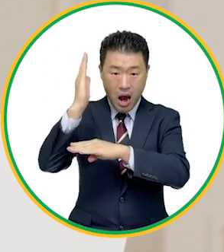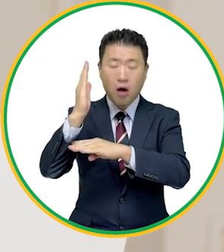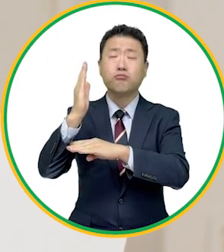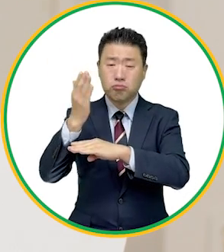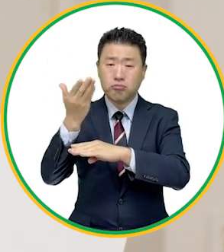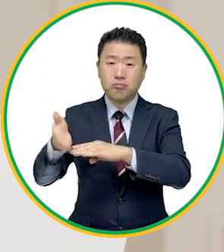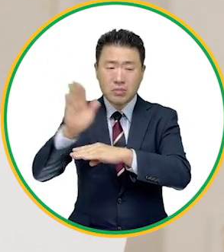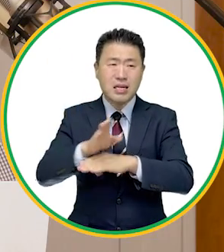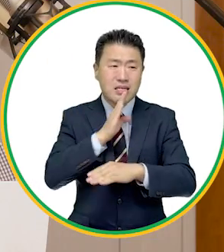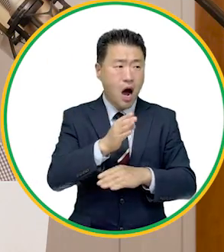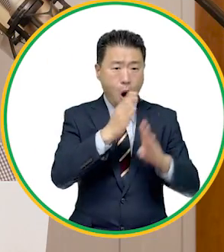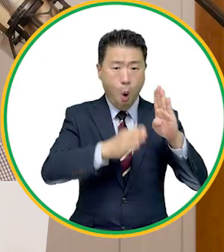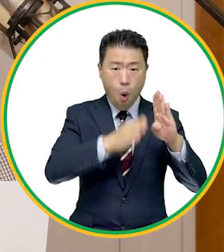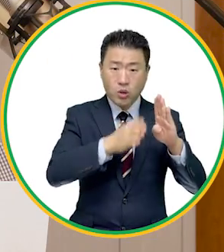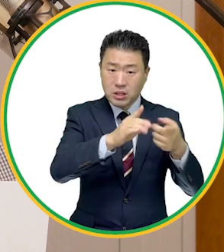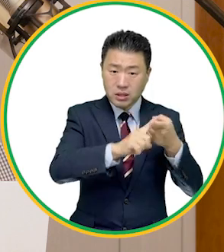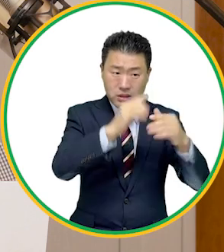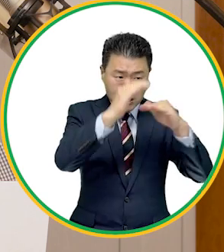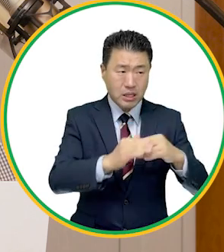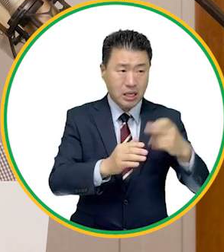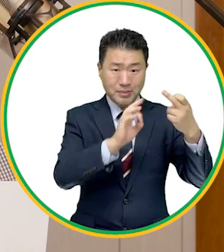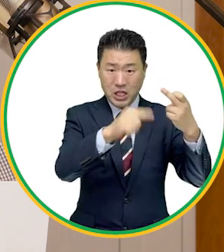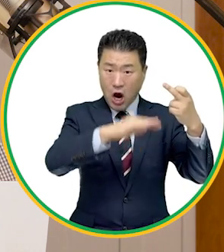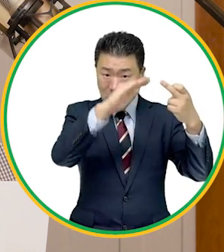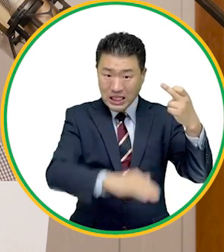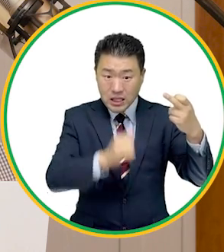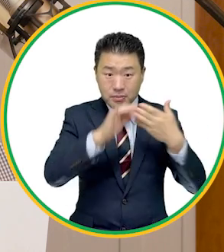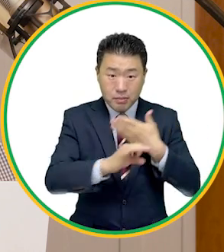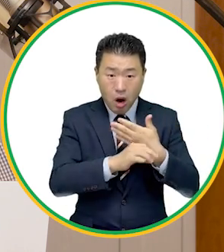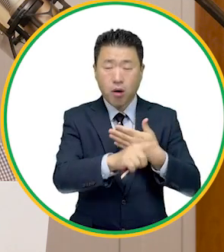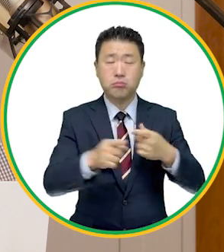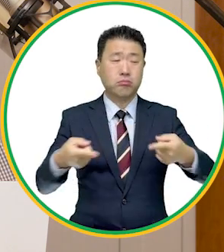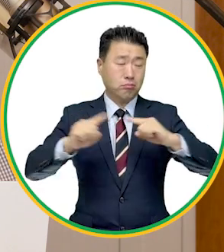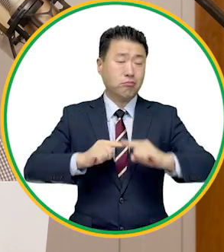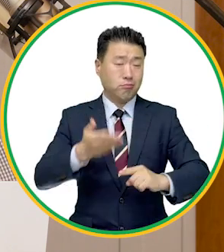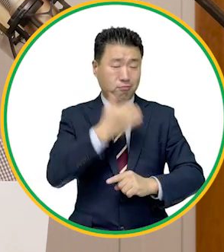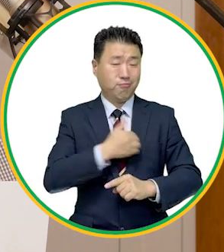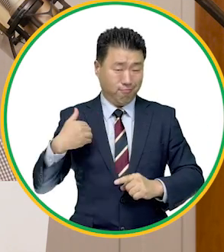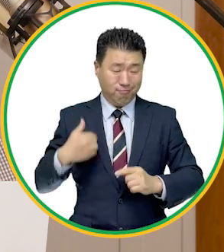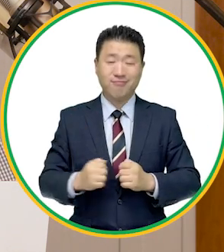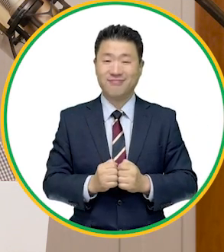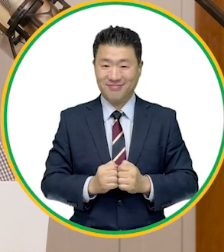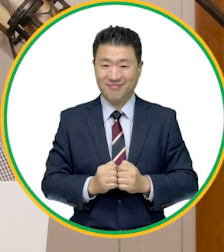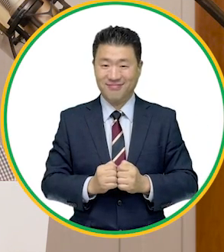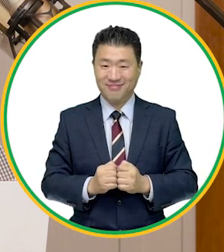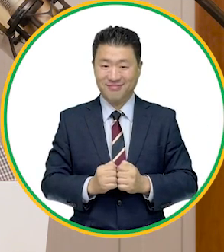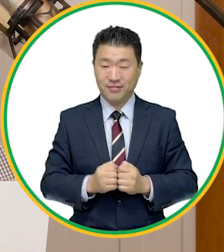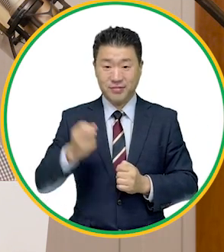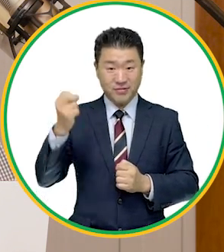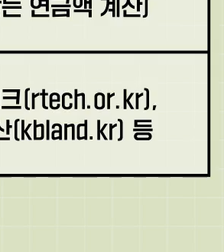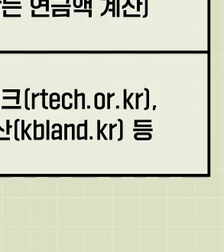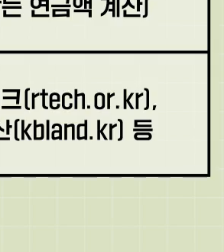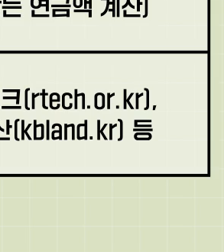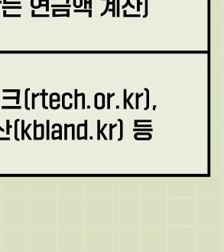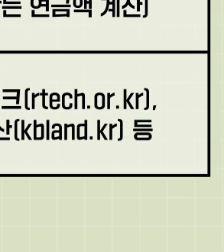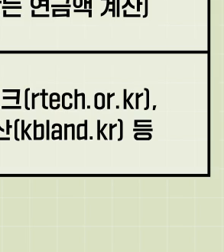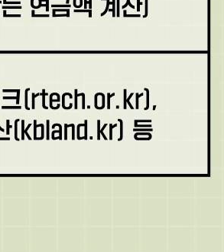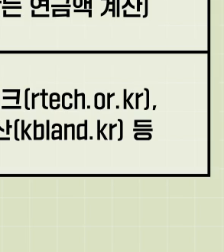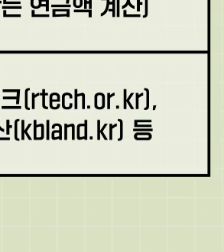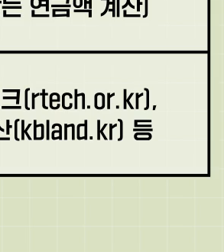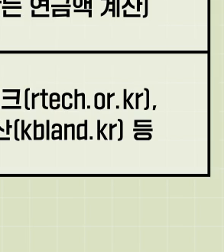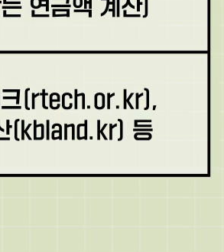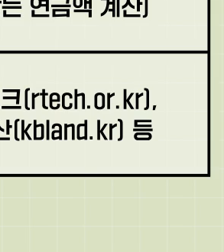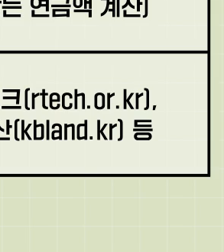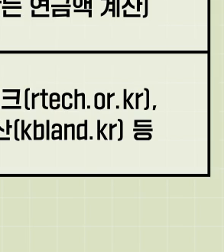넘는 주택이어도 공시가격이 12억 원 이내라면 주택연금 가입이 가능합니다. 그리고